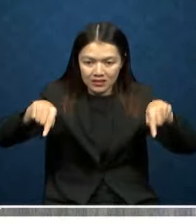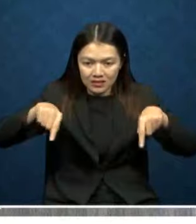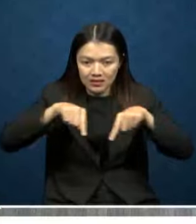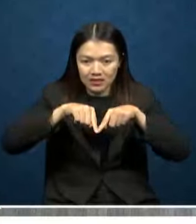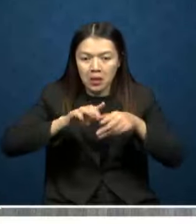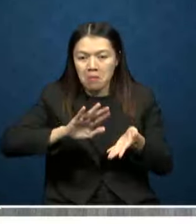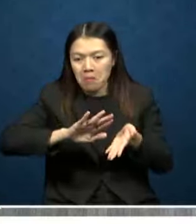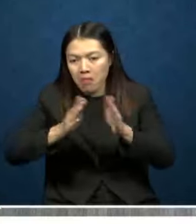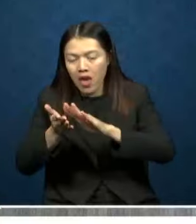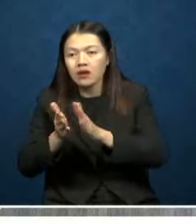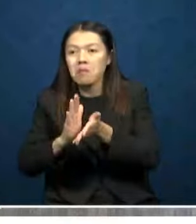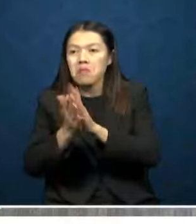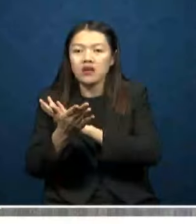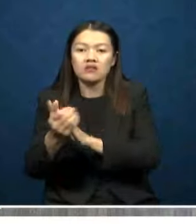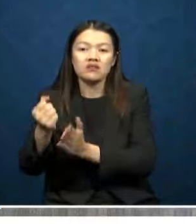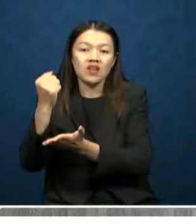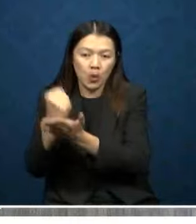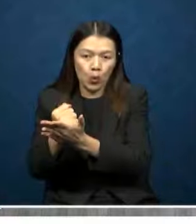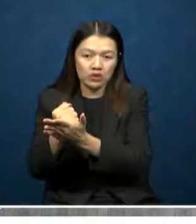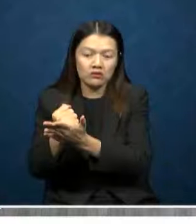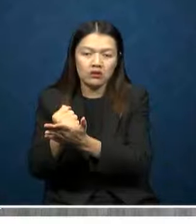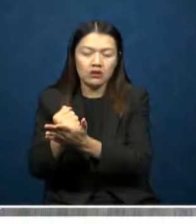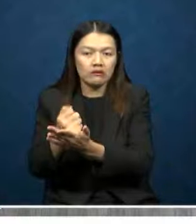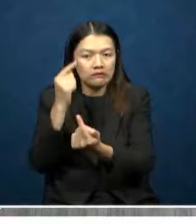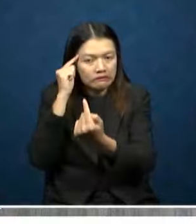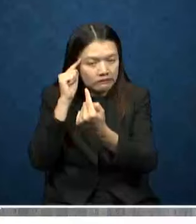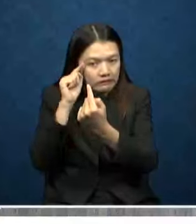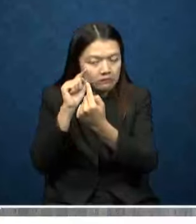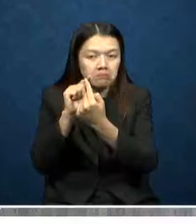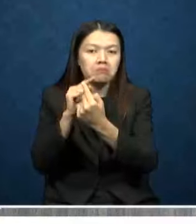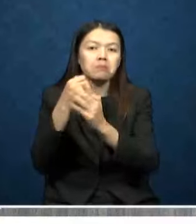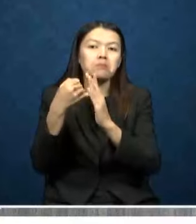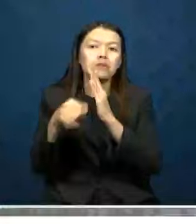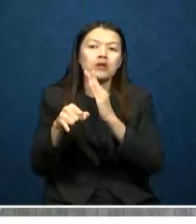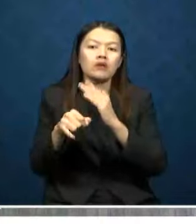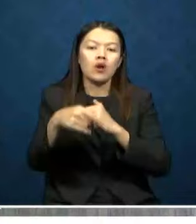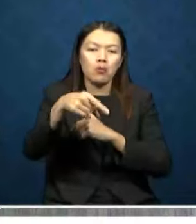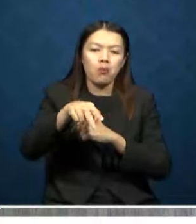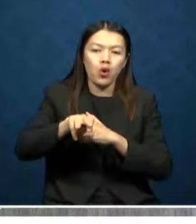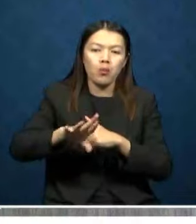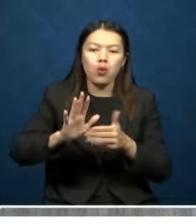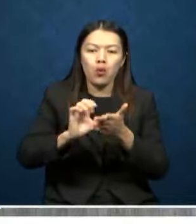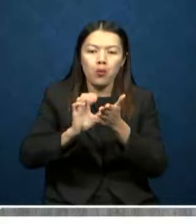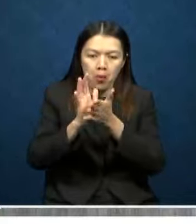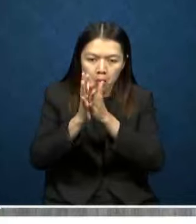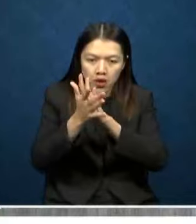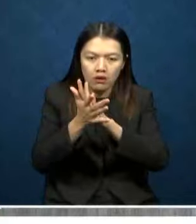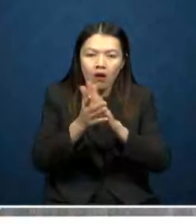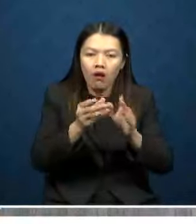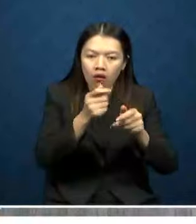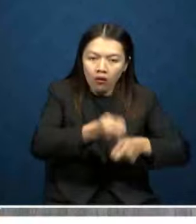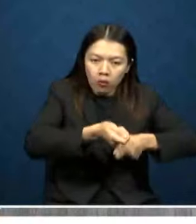ไปเป็นโฉนดเนี่ยนะซึ่งเป็นการผิดเจตนารมณ์ของพระราชบัญญัติการปฏิรูปที่ดินเพื่อ